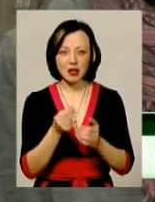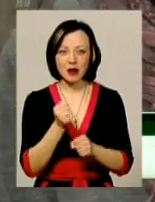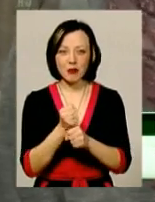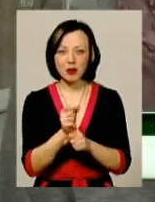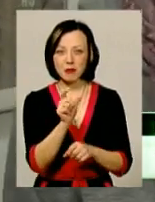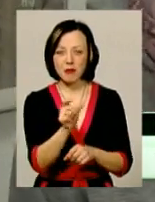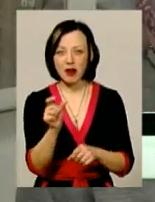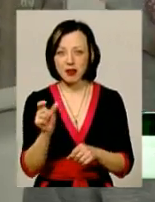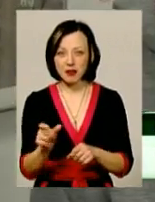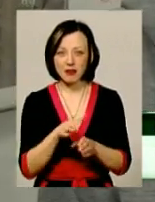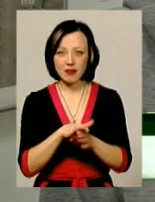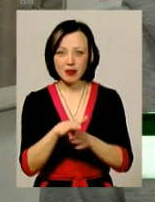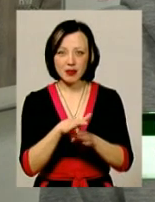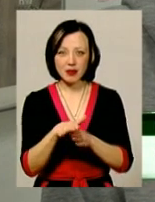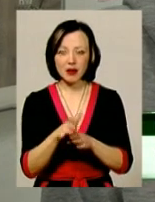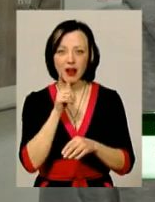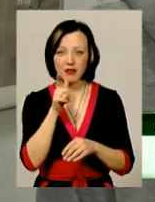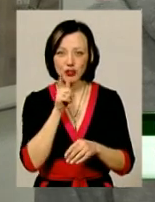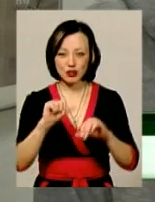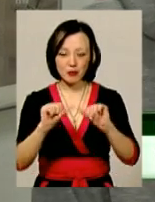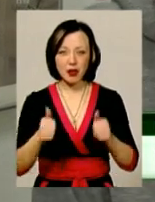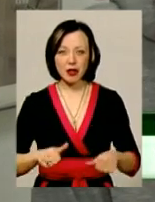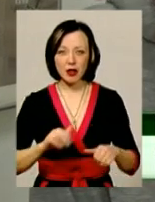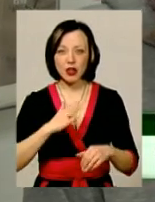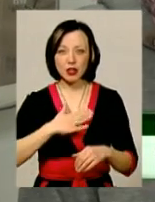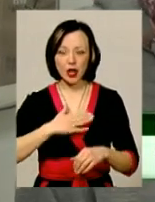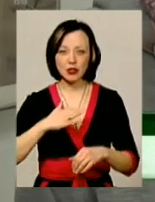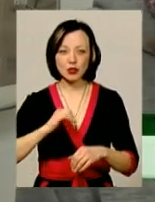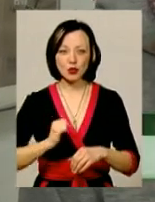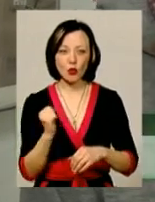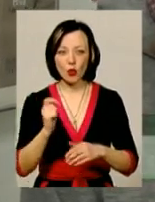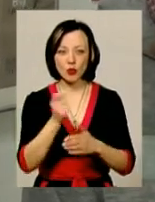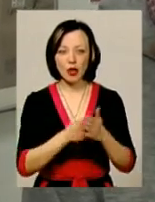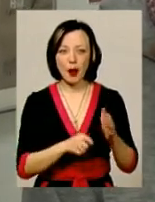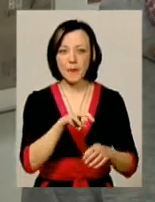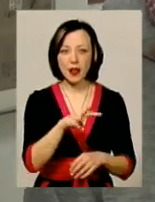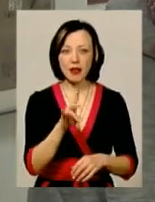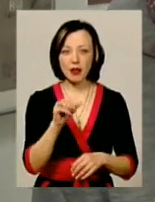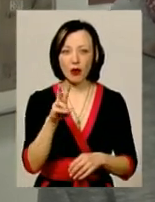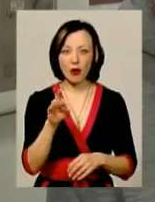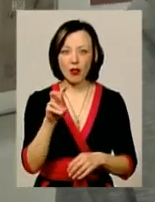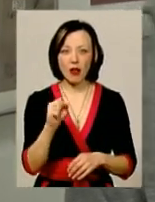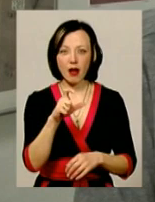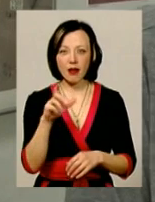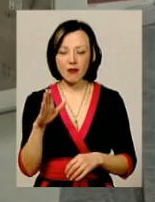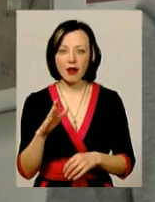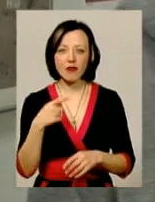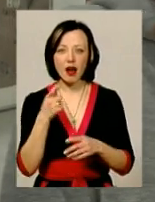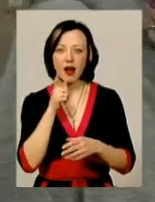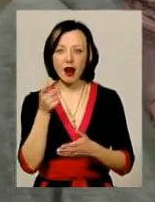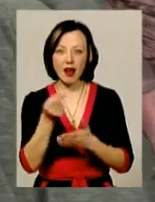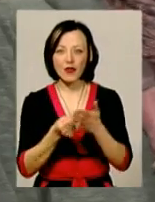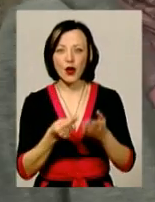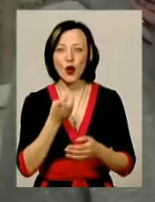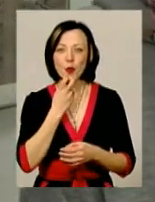него маленькие, выполнены, как правило, в графической манере. Наш друг, художник Михаил Николаев, говорит, что он еще и график-юморист, потому что